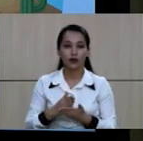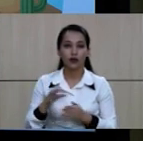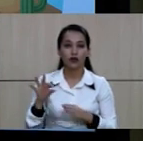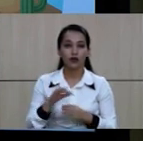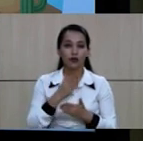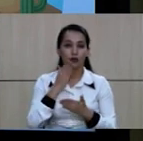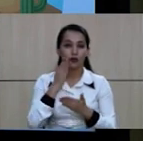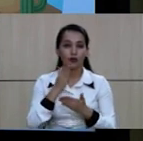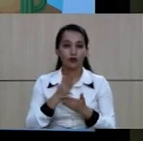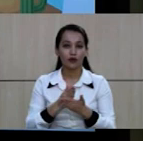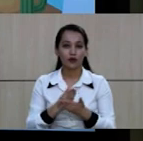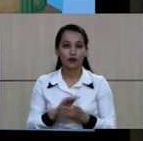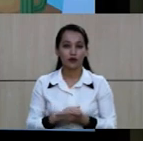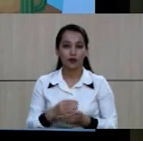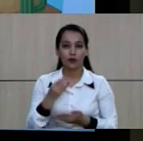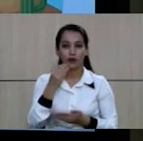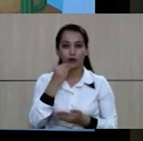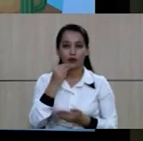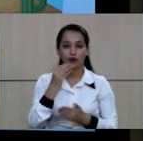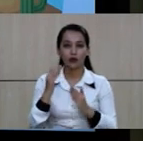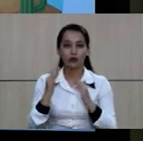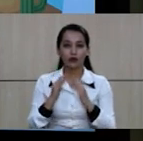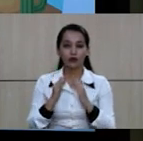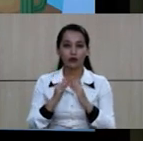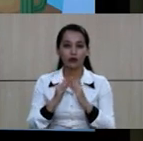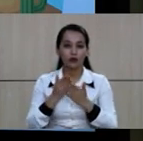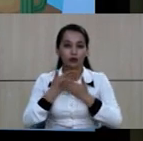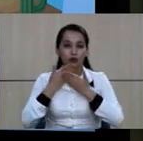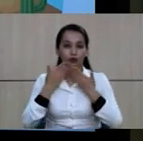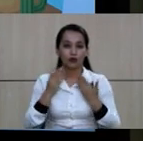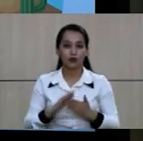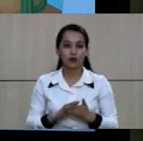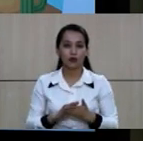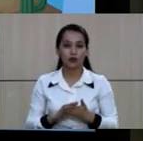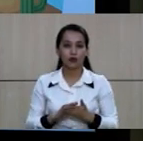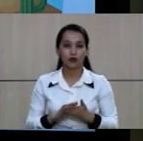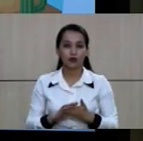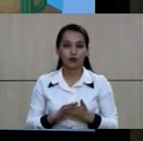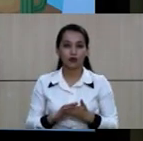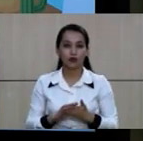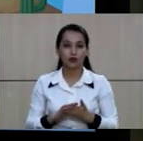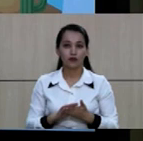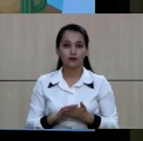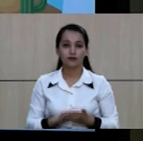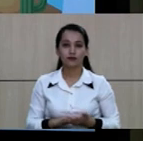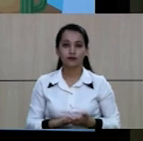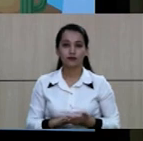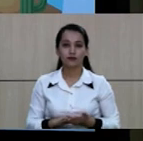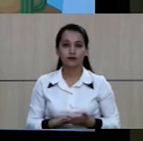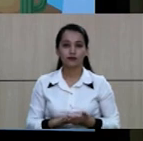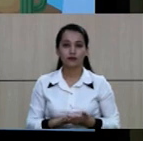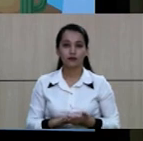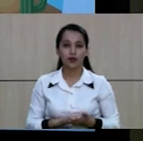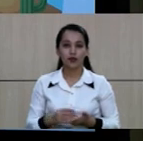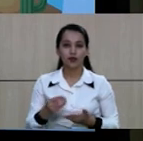bor erdi cho'x, ozu qadim kulbasida narsa yo'q. Hosili dunyo edi bir tevasi,